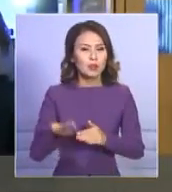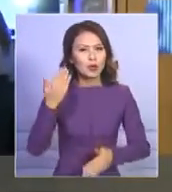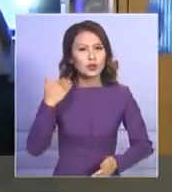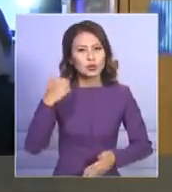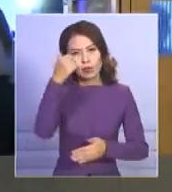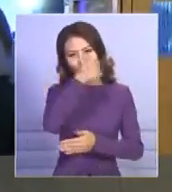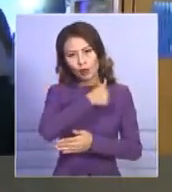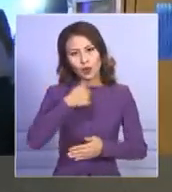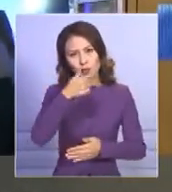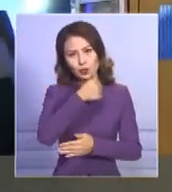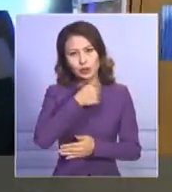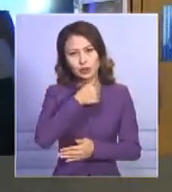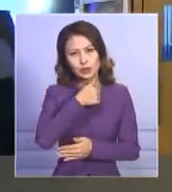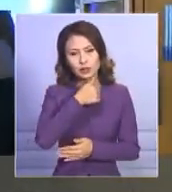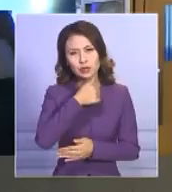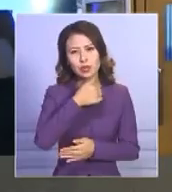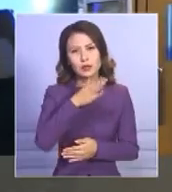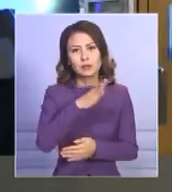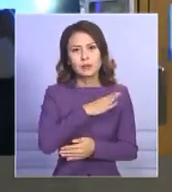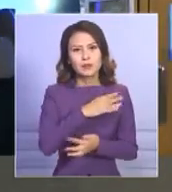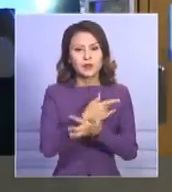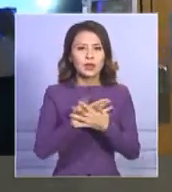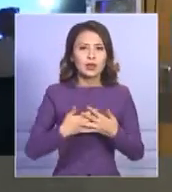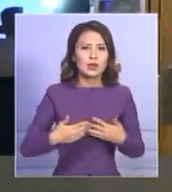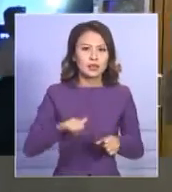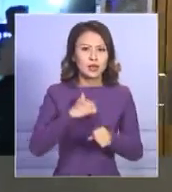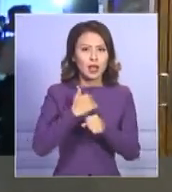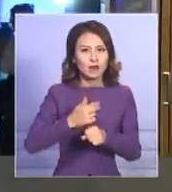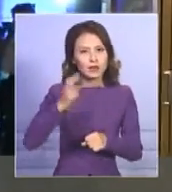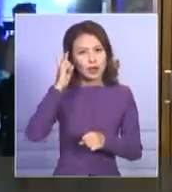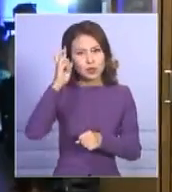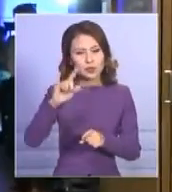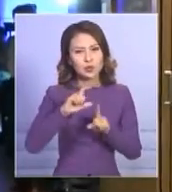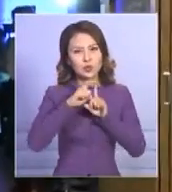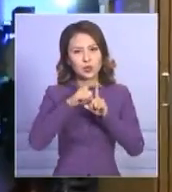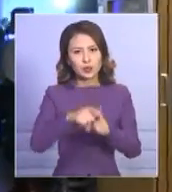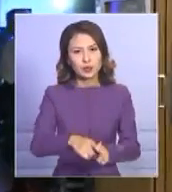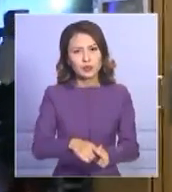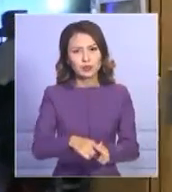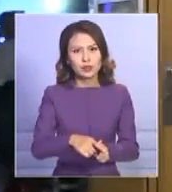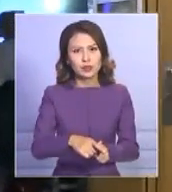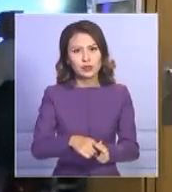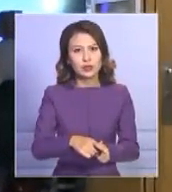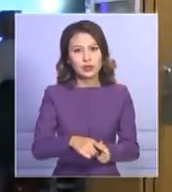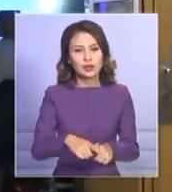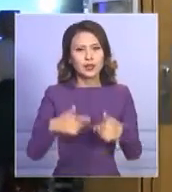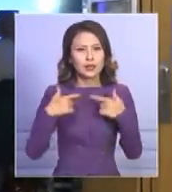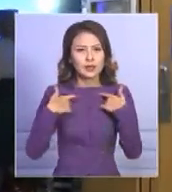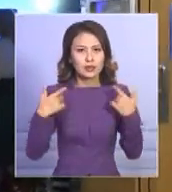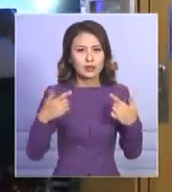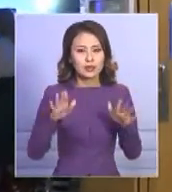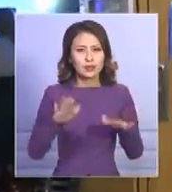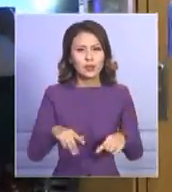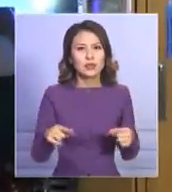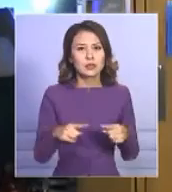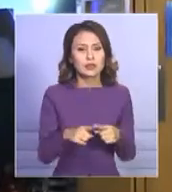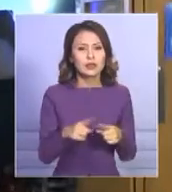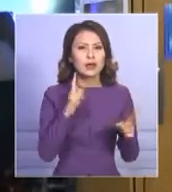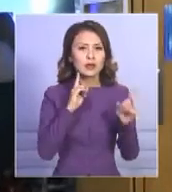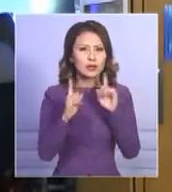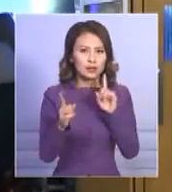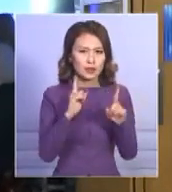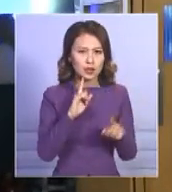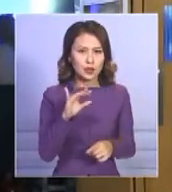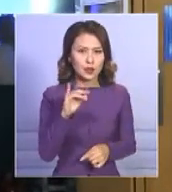осы Парижде штаб-пәтерде елбасымыз сөз сөйлеп, мына генералды ассамблеяда жалпы мына